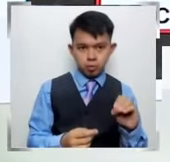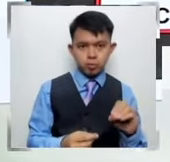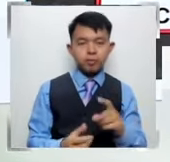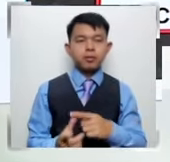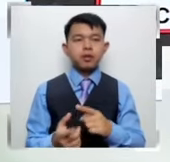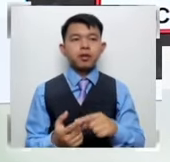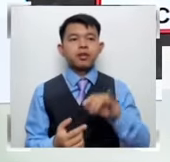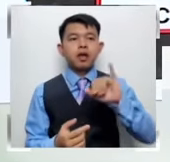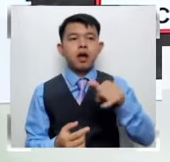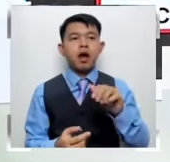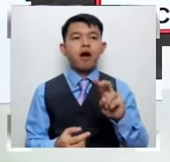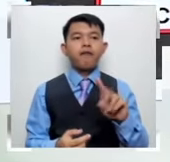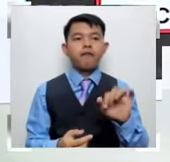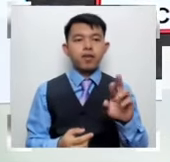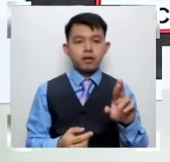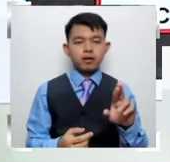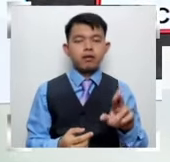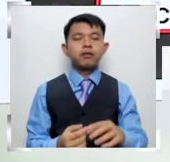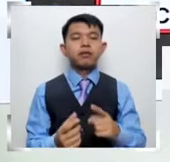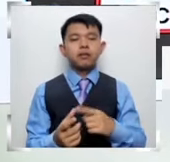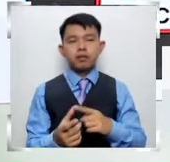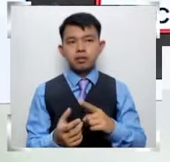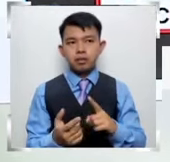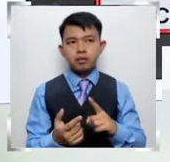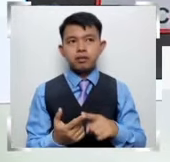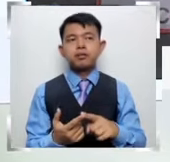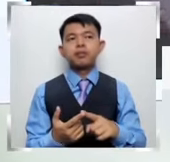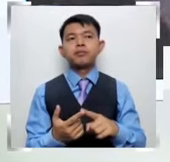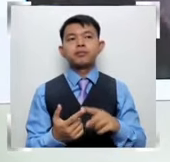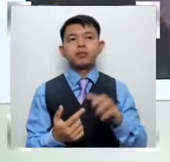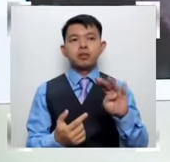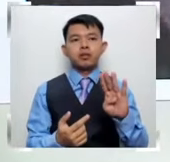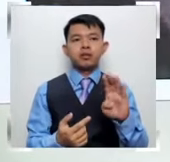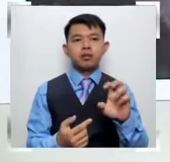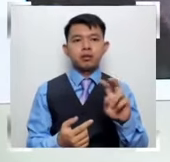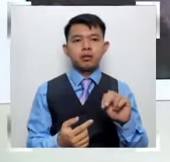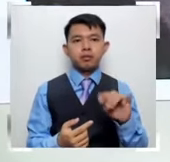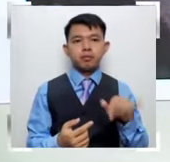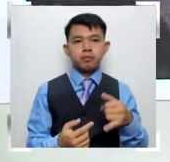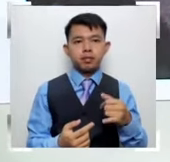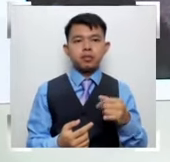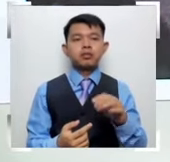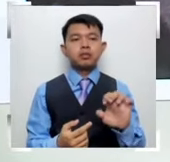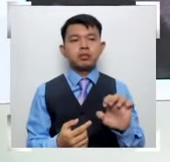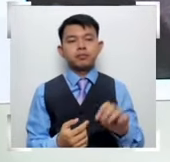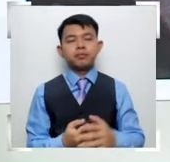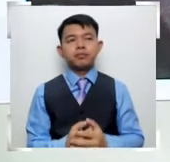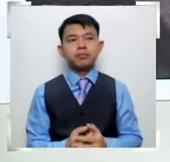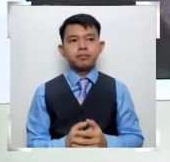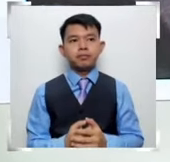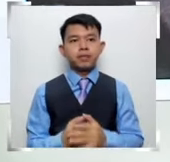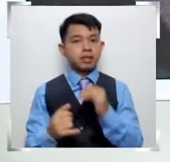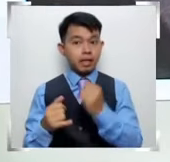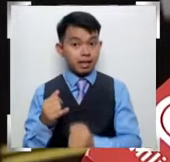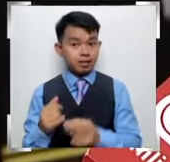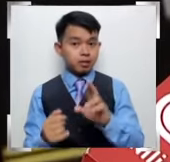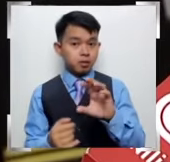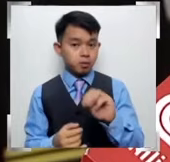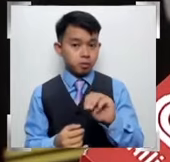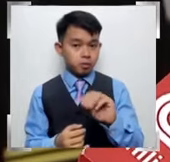Winrich Isturiz Baloyo, Benji Rodriguez Buladola, at naiwan itong Romel Patugaan